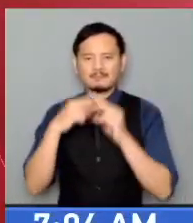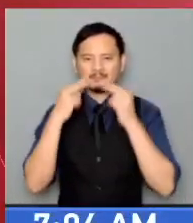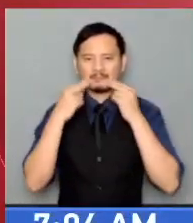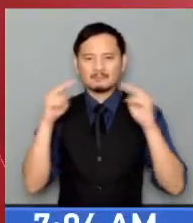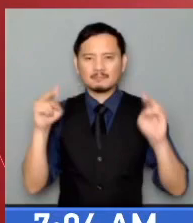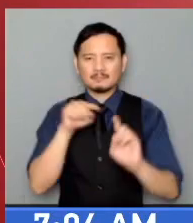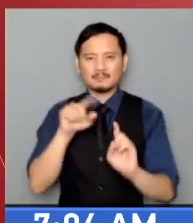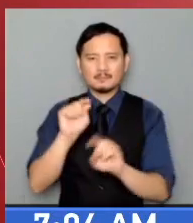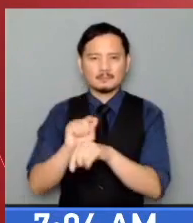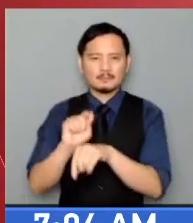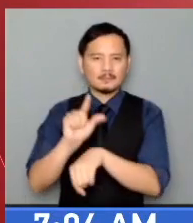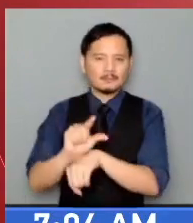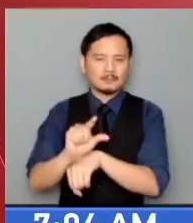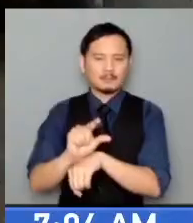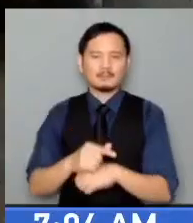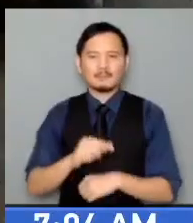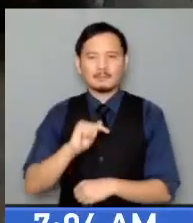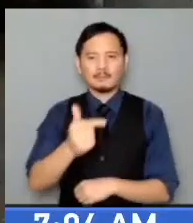Jonathan.